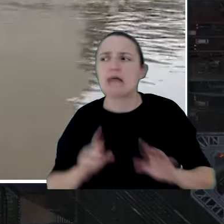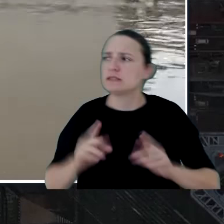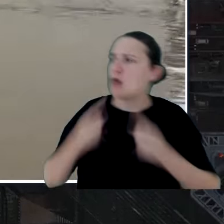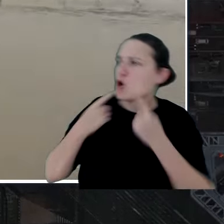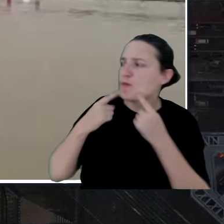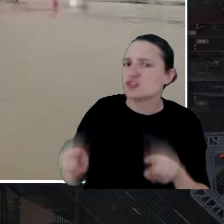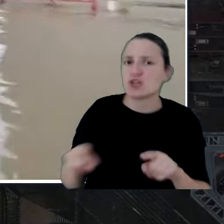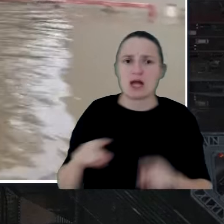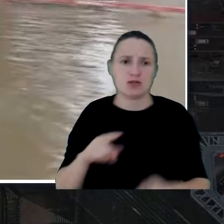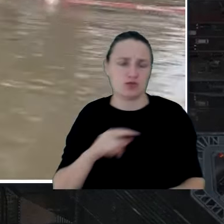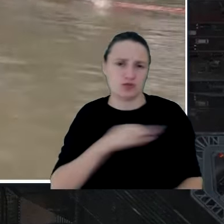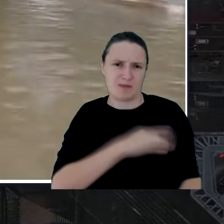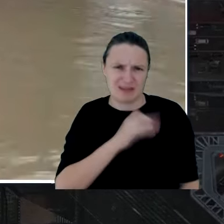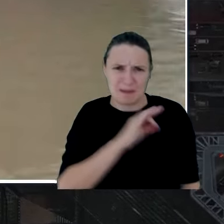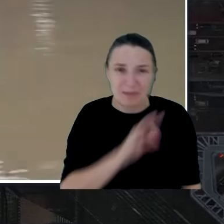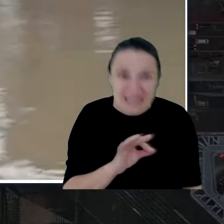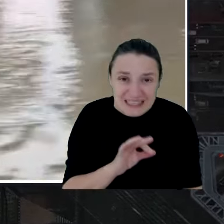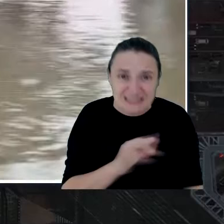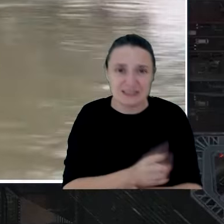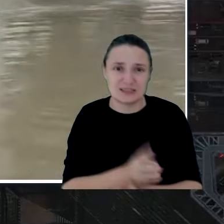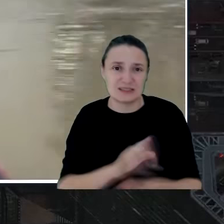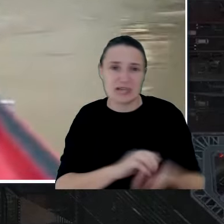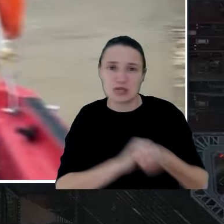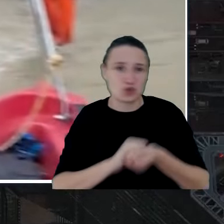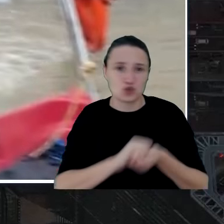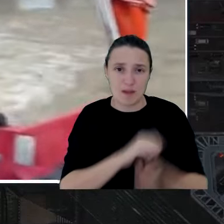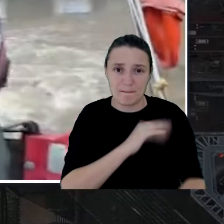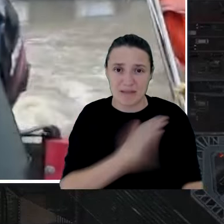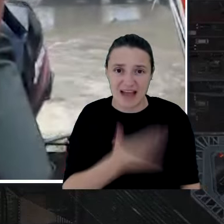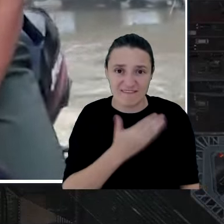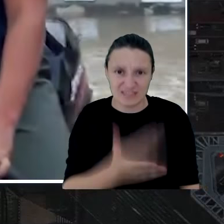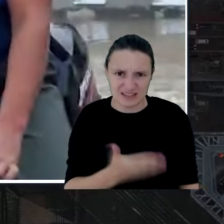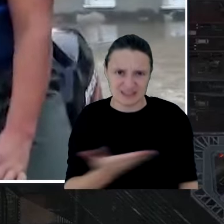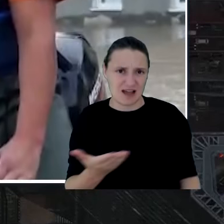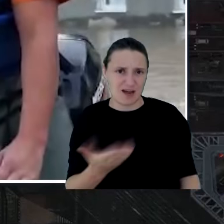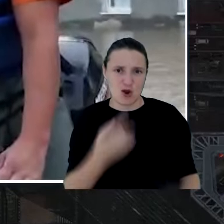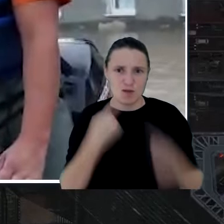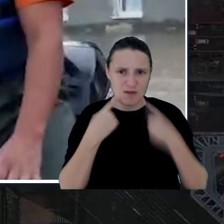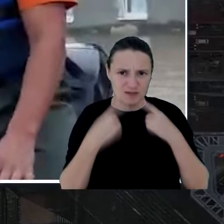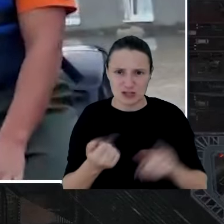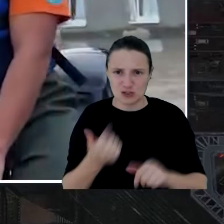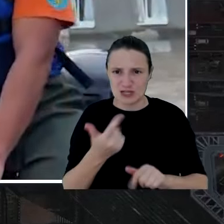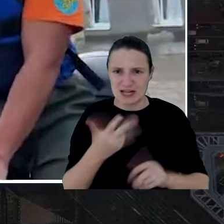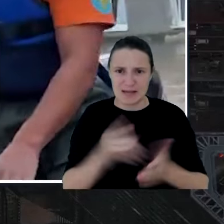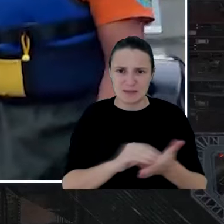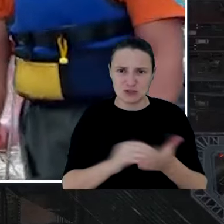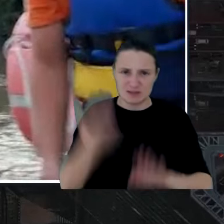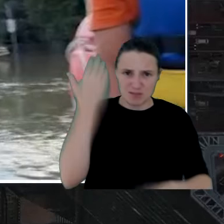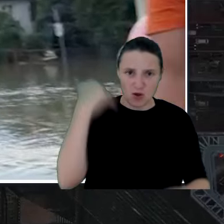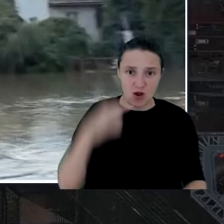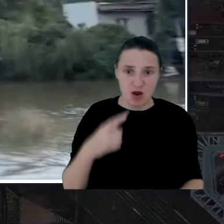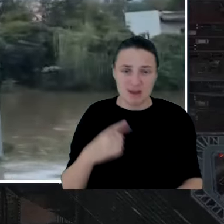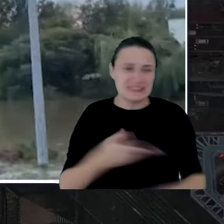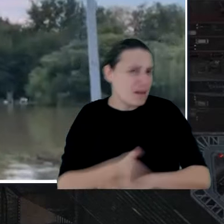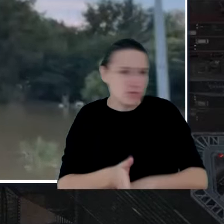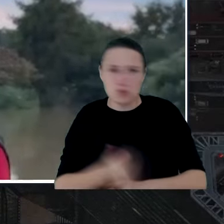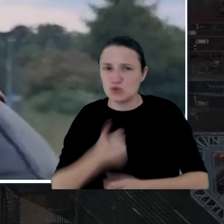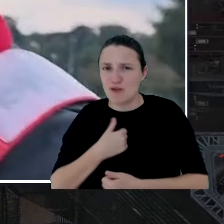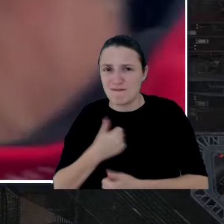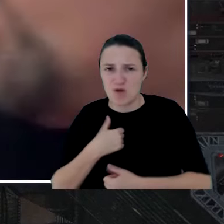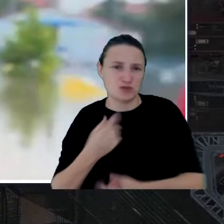i Sprawiedliwości czy Zjednoczonej Prawicy sprzed kilku miesięcy? Za późna mobilizacja wojska, to